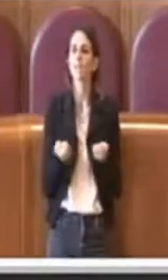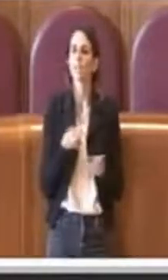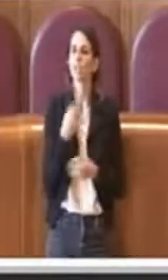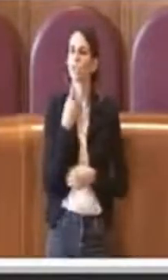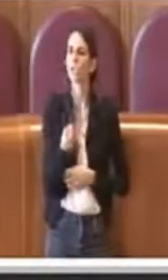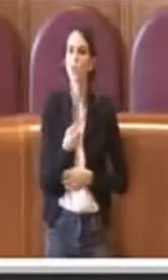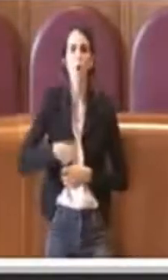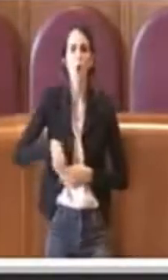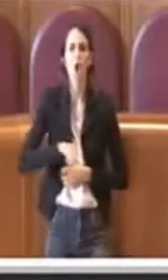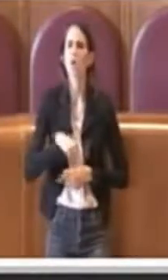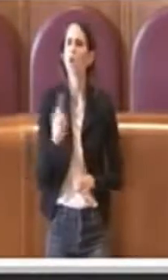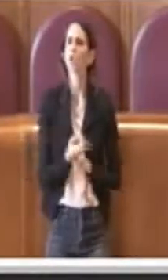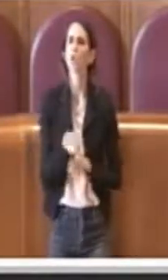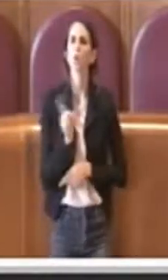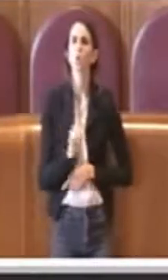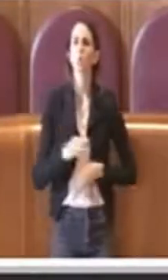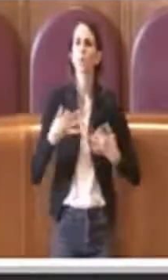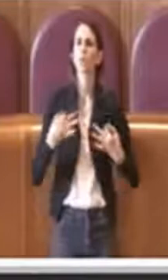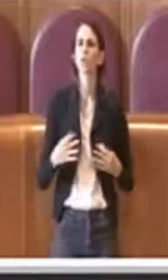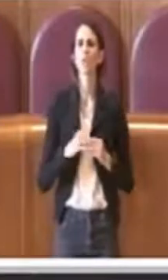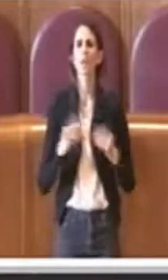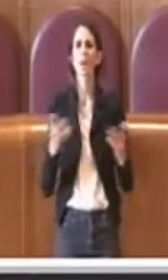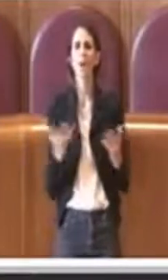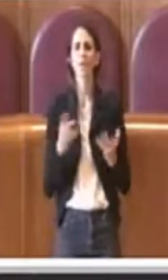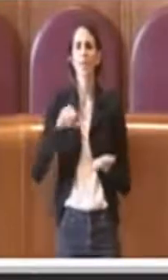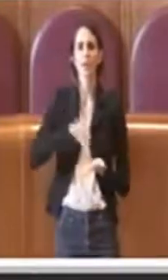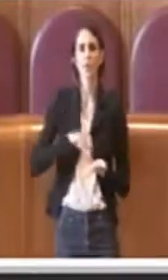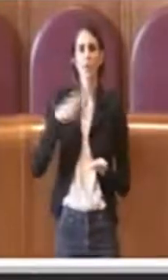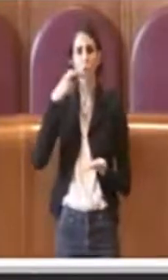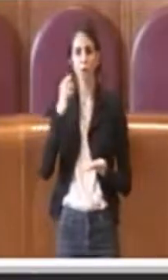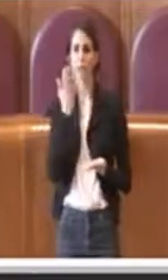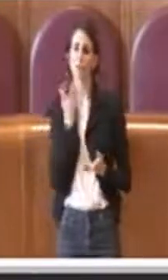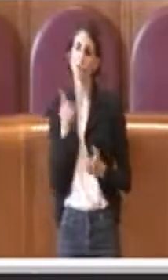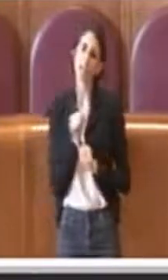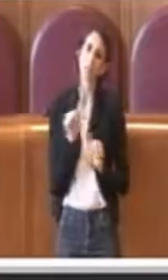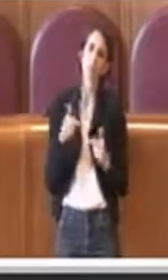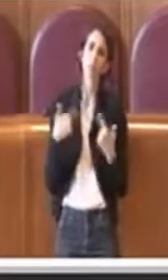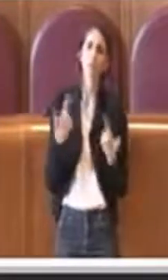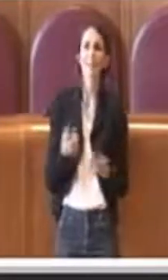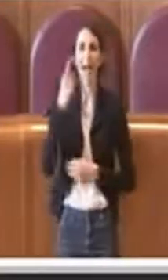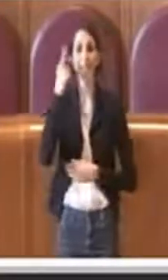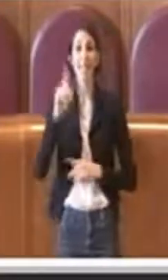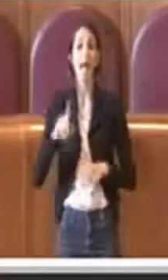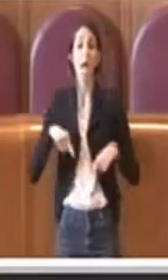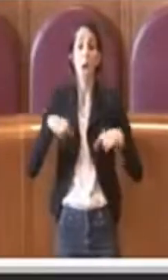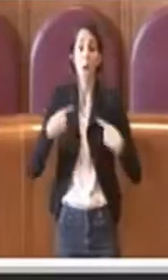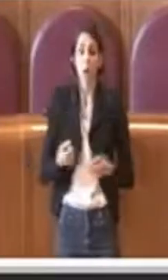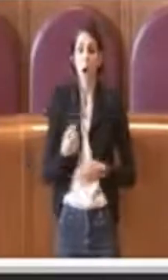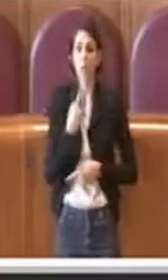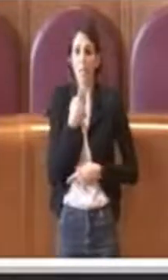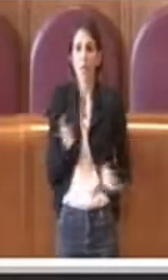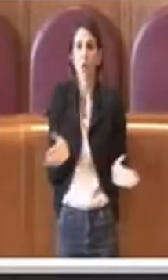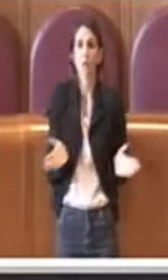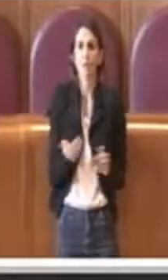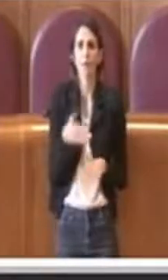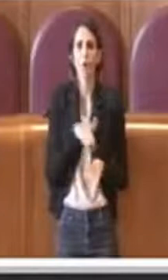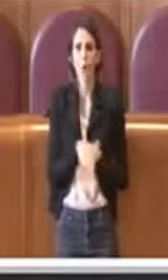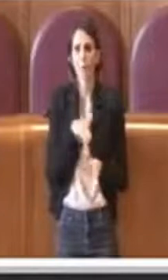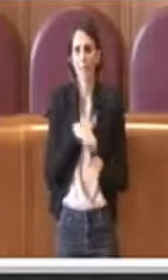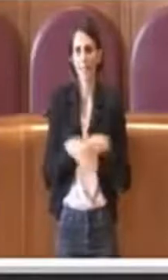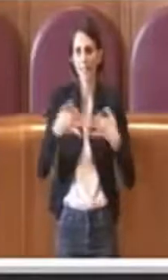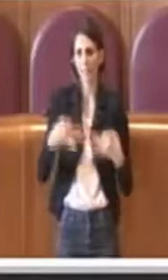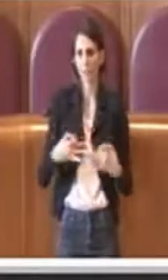centro g poniamo solo alcune idee su quello che va fatto poi gli organi competenti dovranno decidere ovviamente ne parleremo